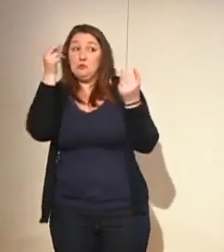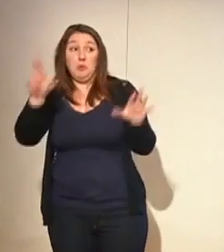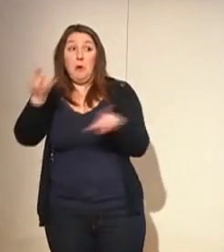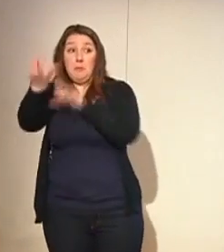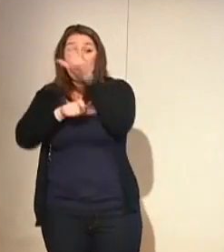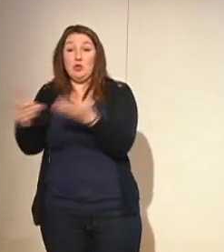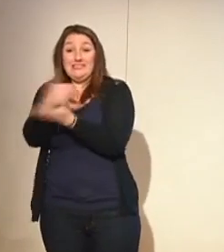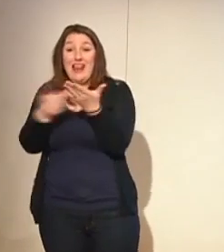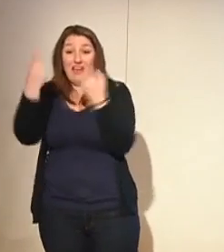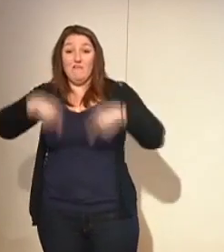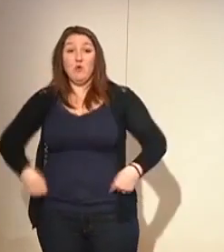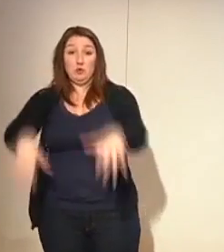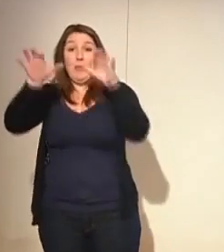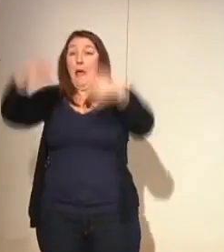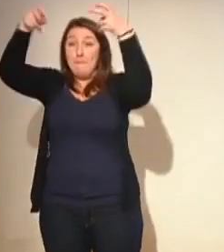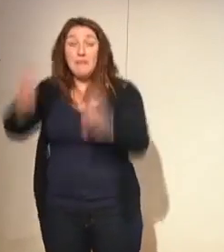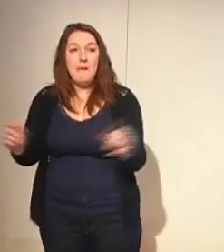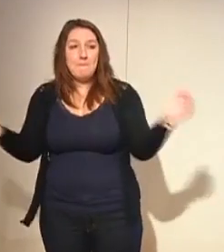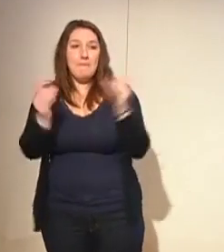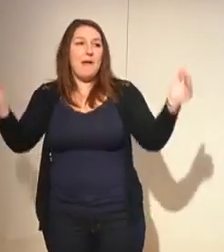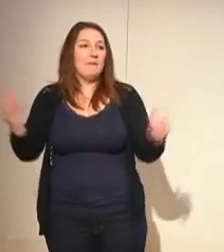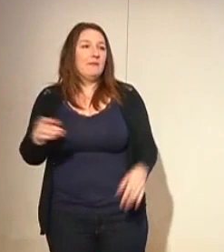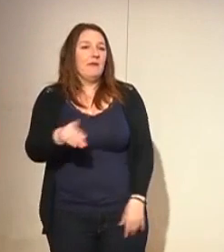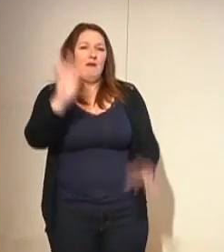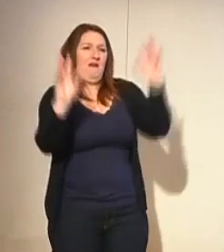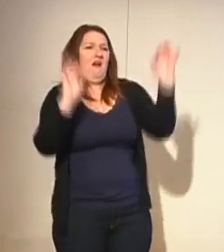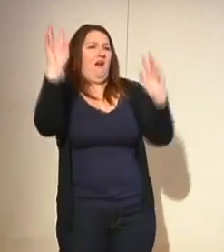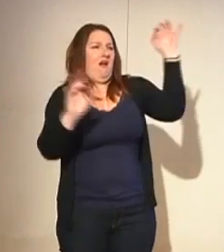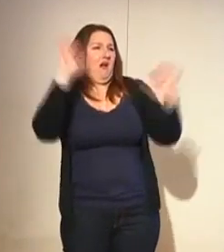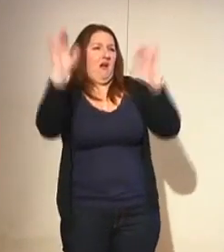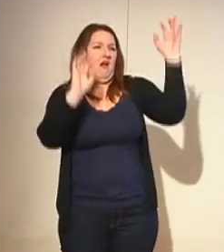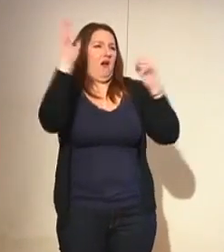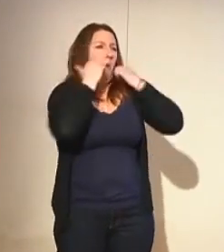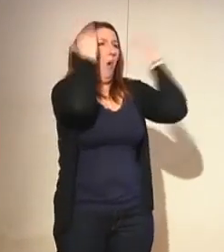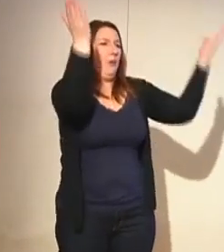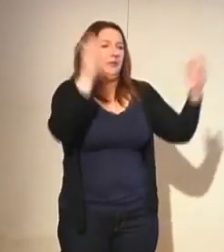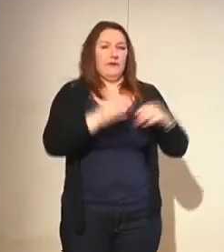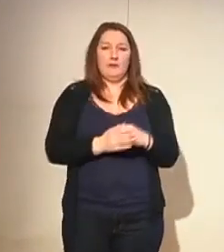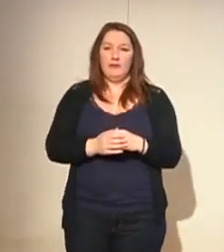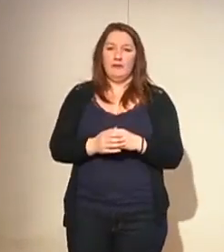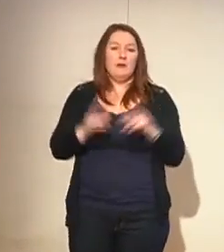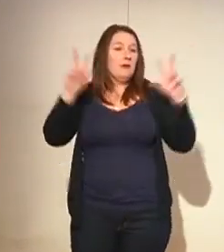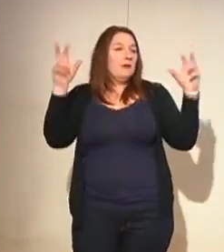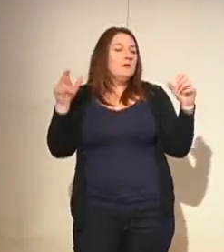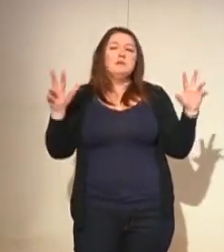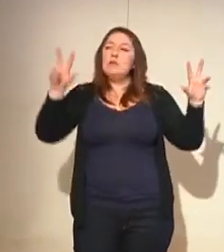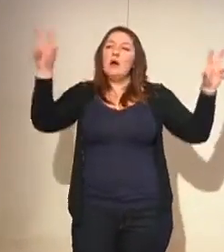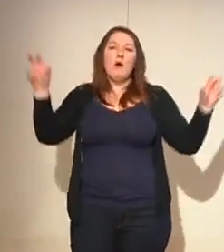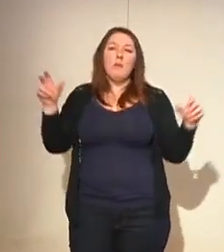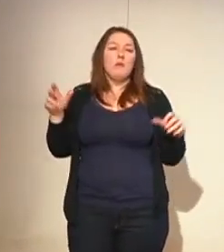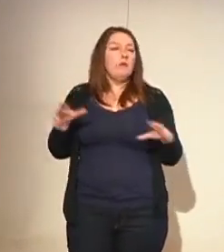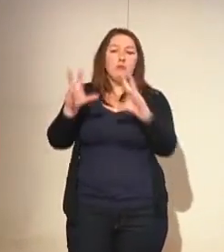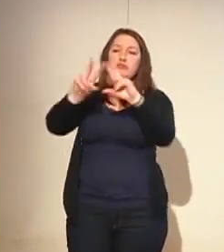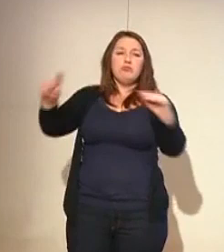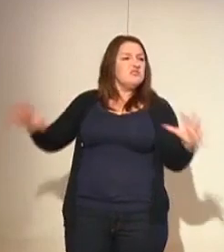le climat qui est donc créé est un climat qui est un climat de simplification qui